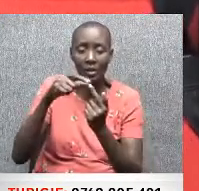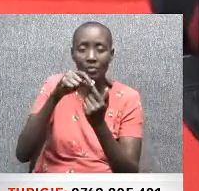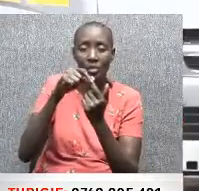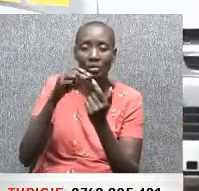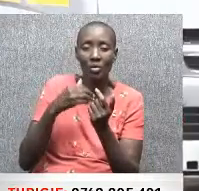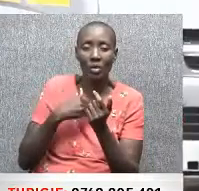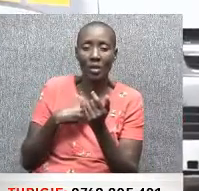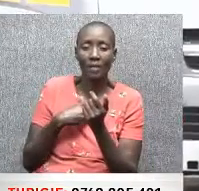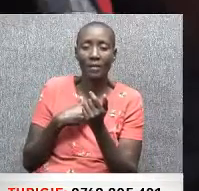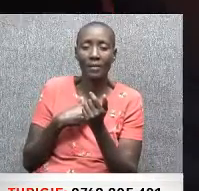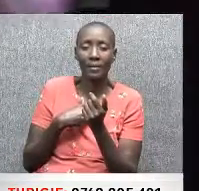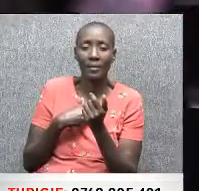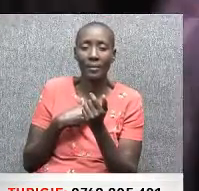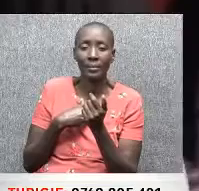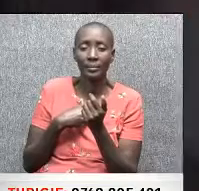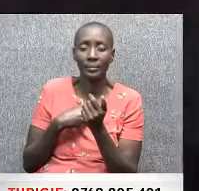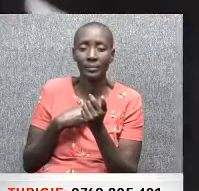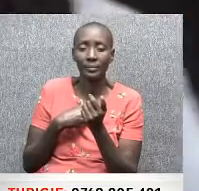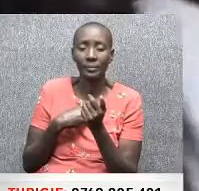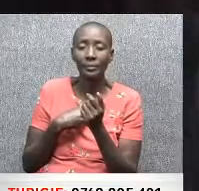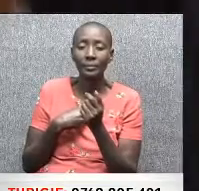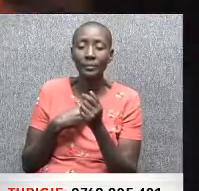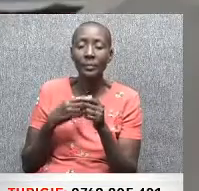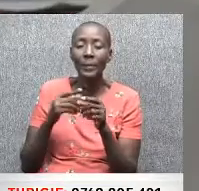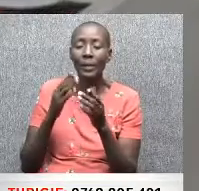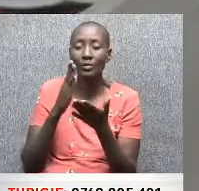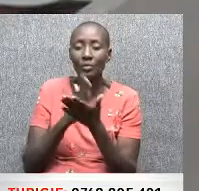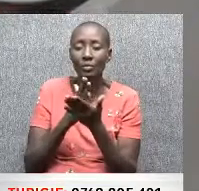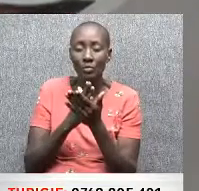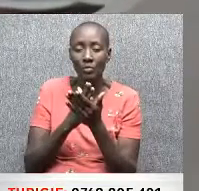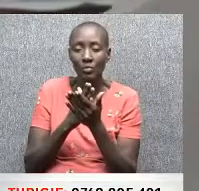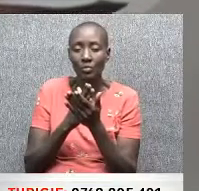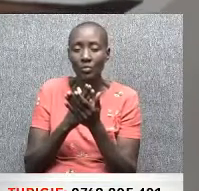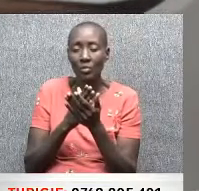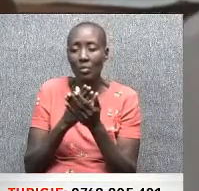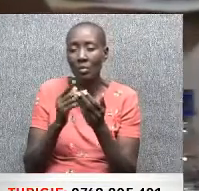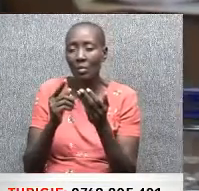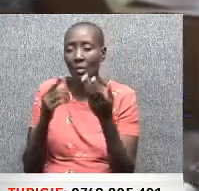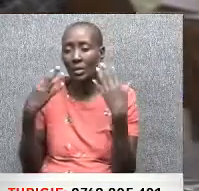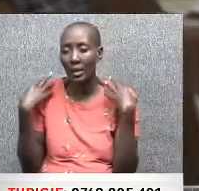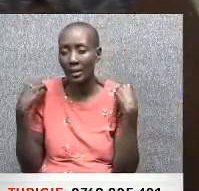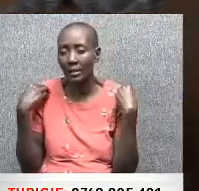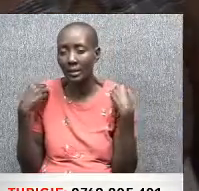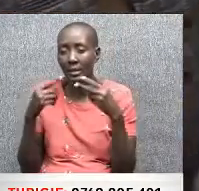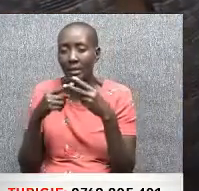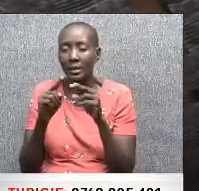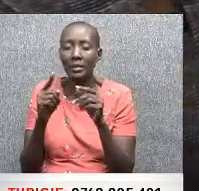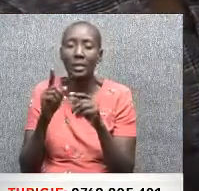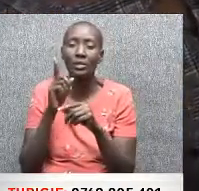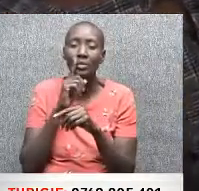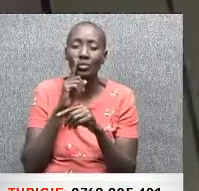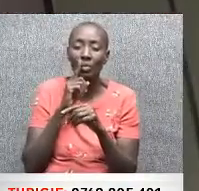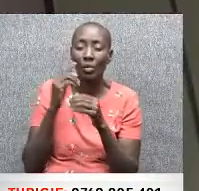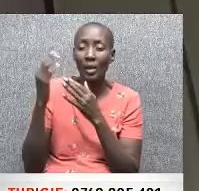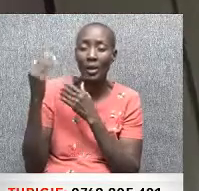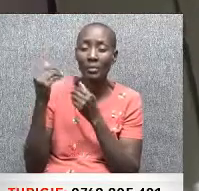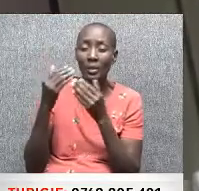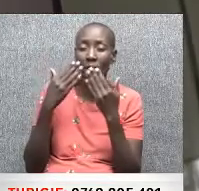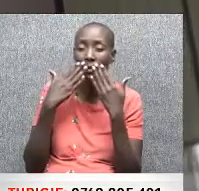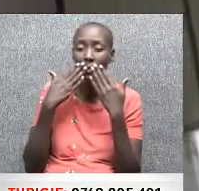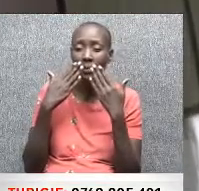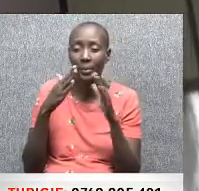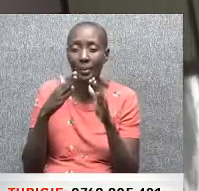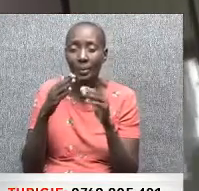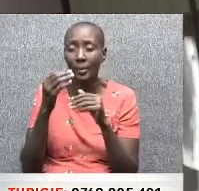hiyo. Hata iwapo shughuli hiyo itang'oa nanga kesho kuanzia saa 12 jioni na kutarajiwa kuisha tarehe 31 mwezi